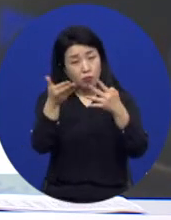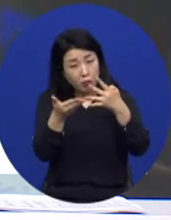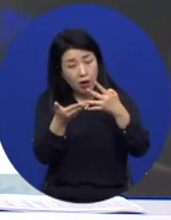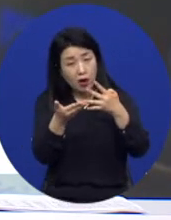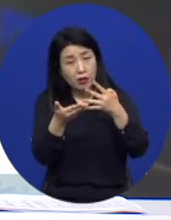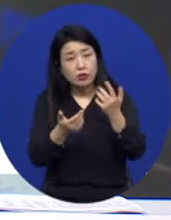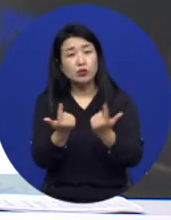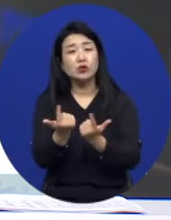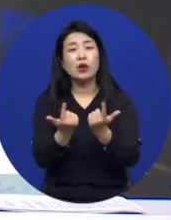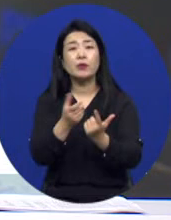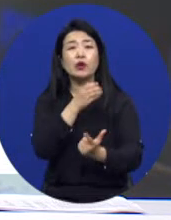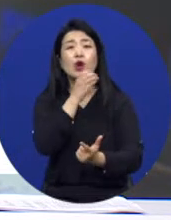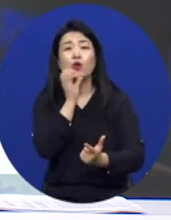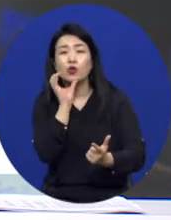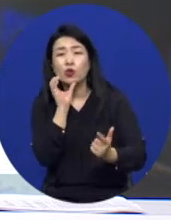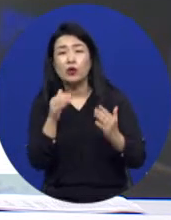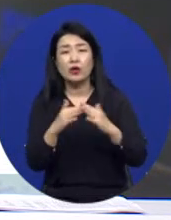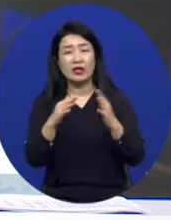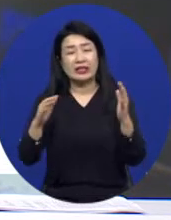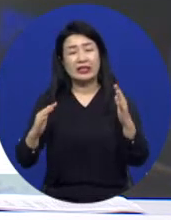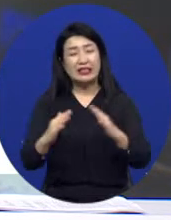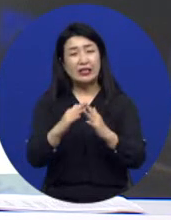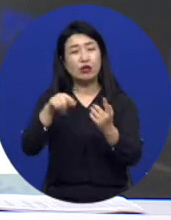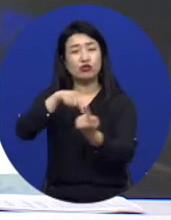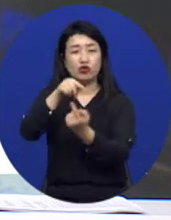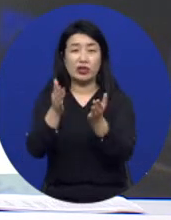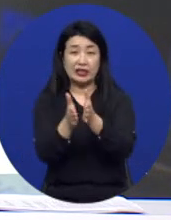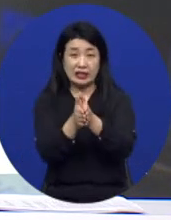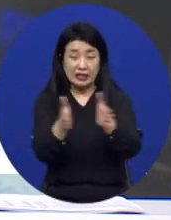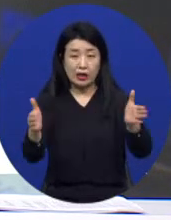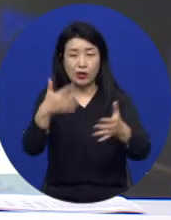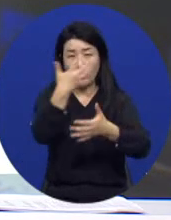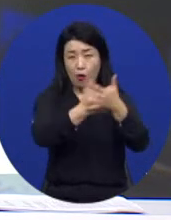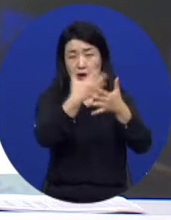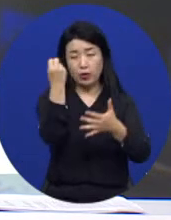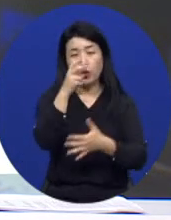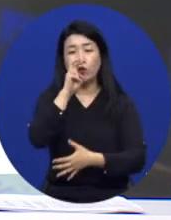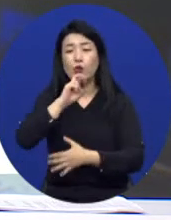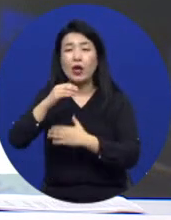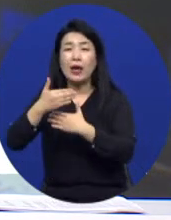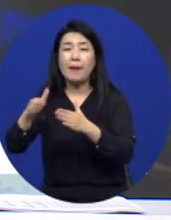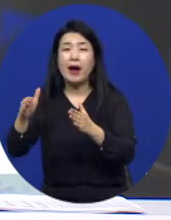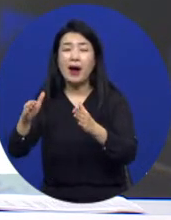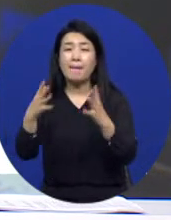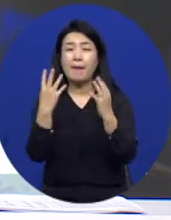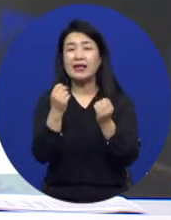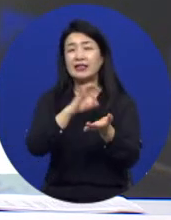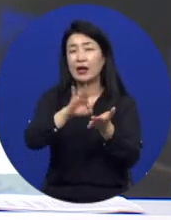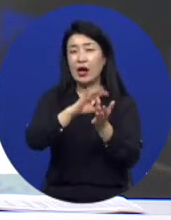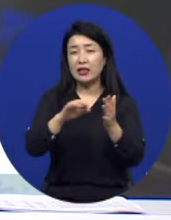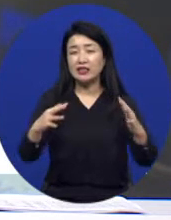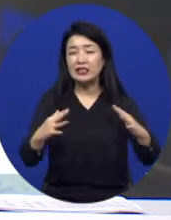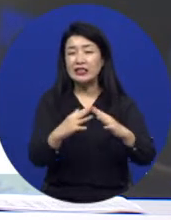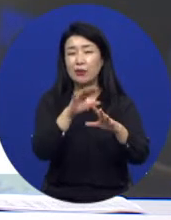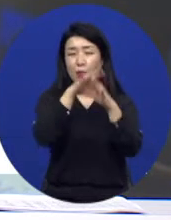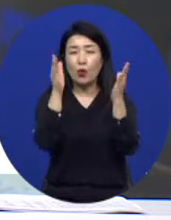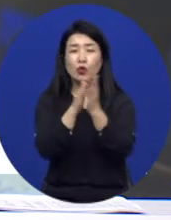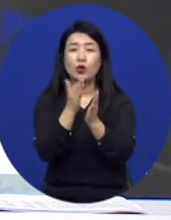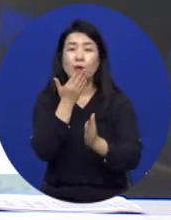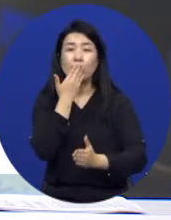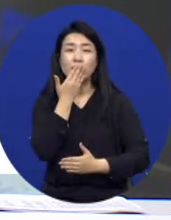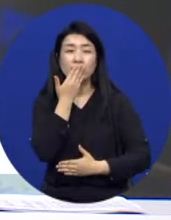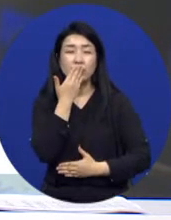조정되면서 경로당 등의 시설이 운영을 재개했고, 영화관과 노래방 등 실내 다중이용 시설에서도